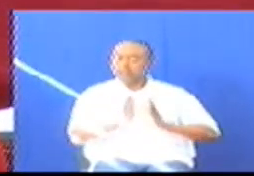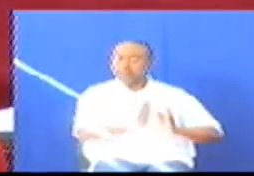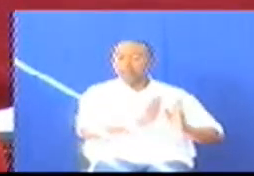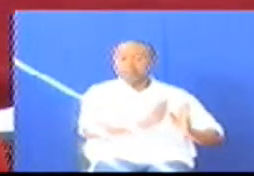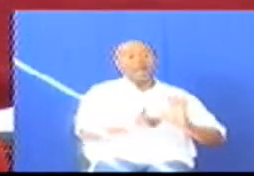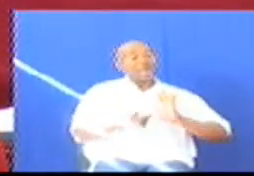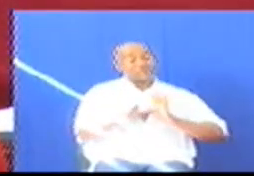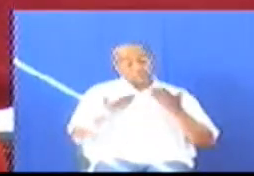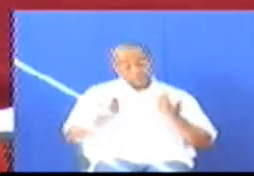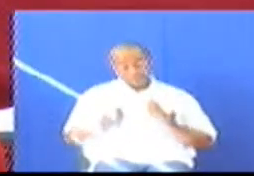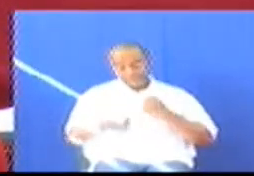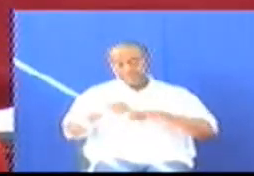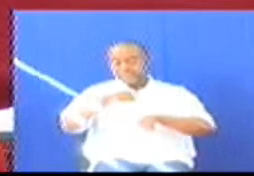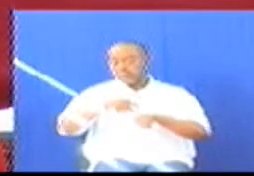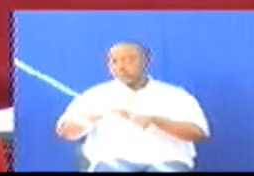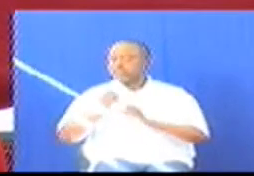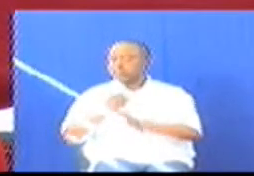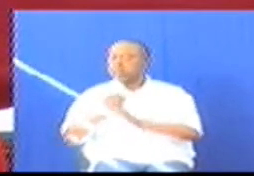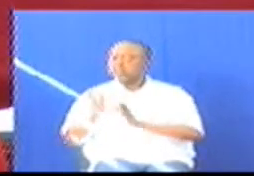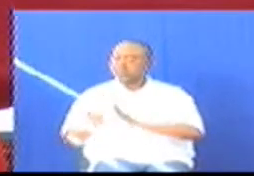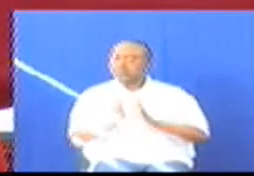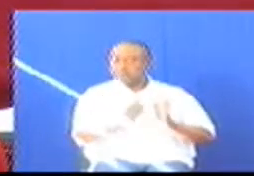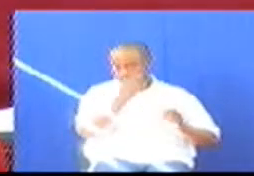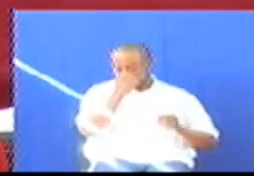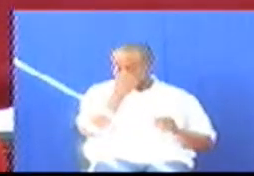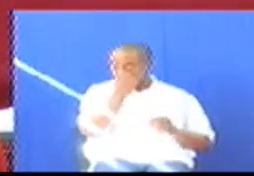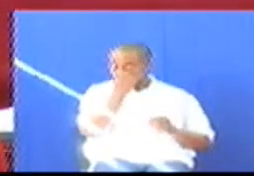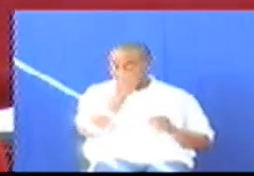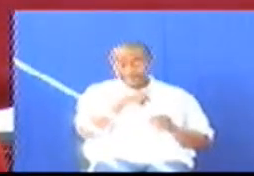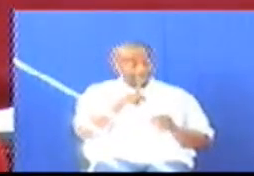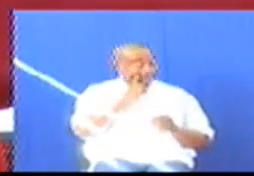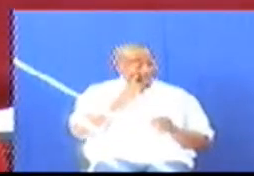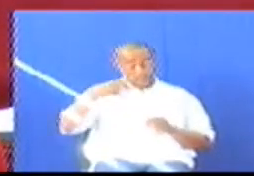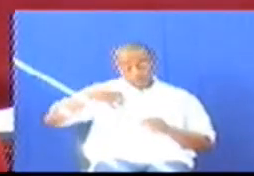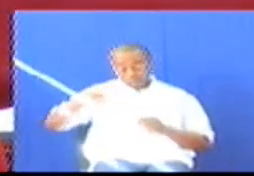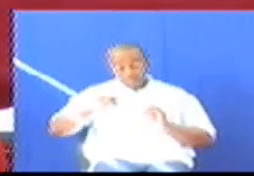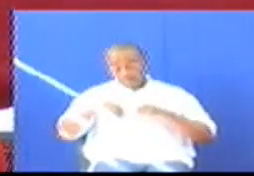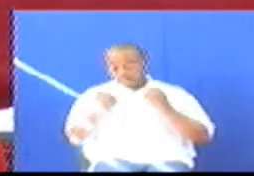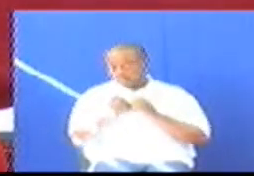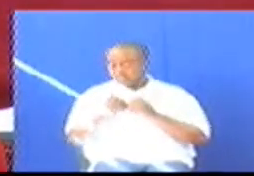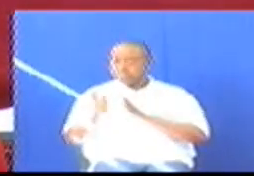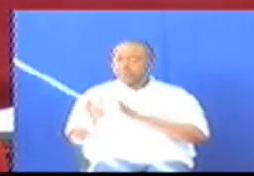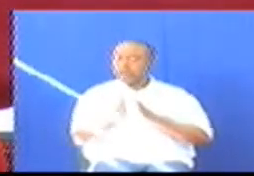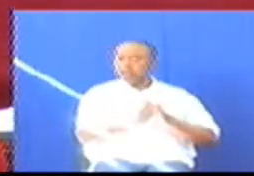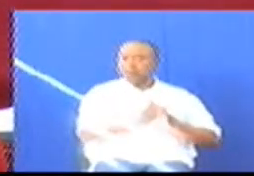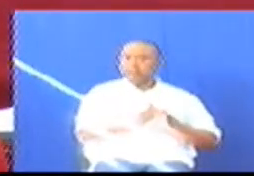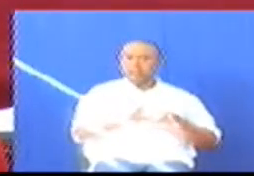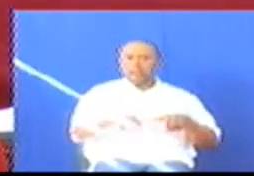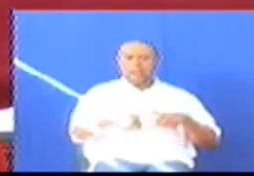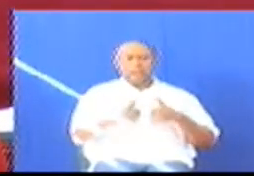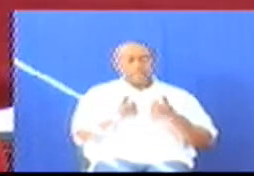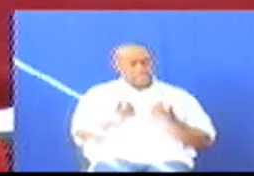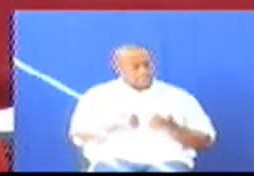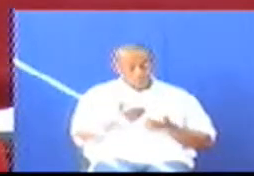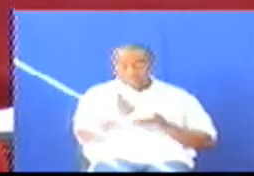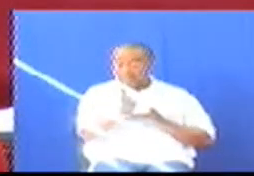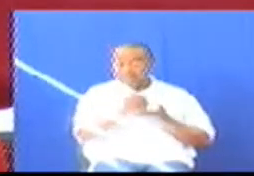bajeti, na kila wizara na taasisi imepangiwa bajeti yake. Lakini kuna madeni